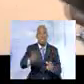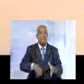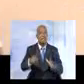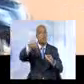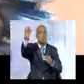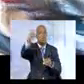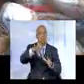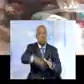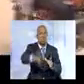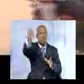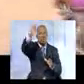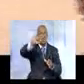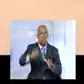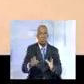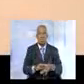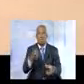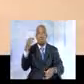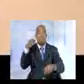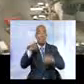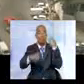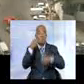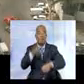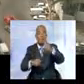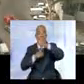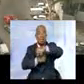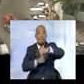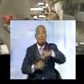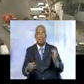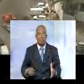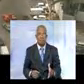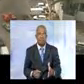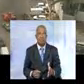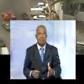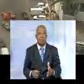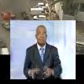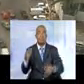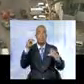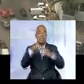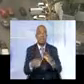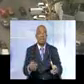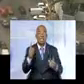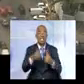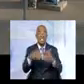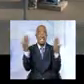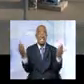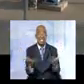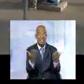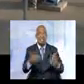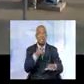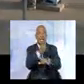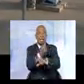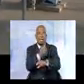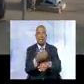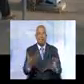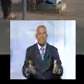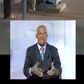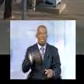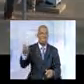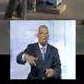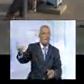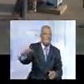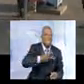problèmes d'insécurité non pris en charge par les forces de sécurité dans les communes abidjanaises depuis 15 ans. Le programme d'appui à